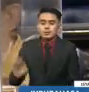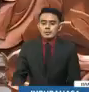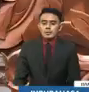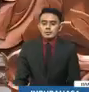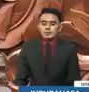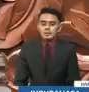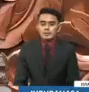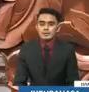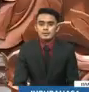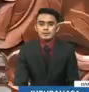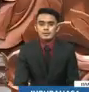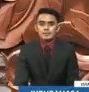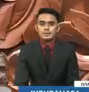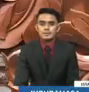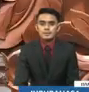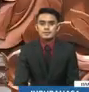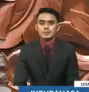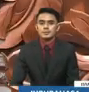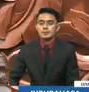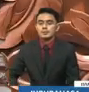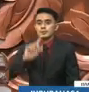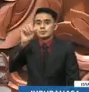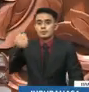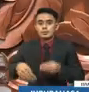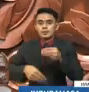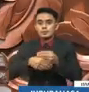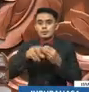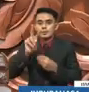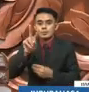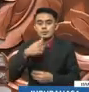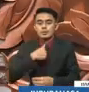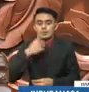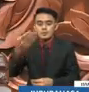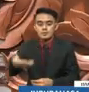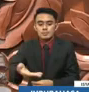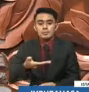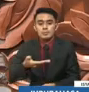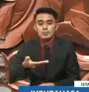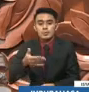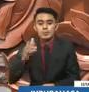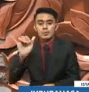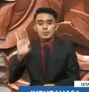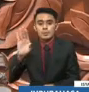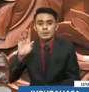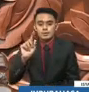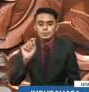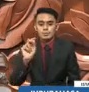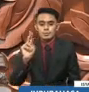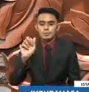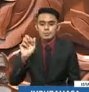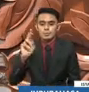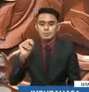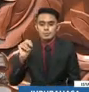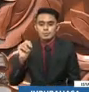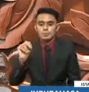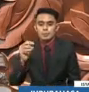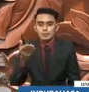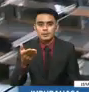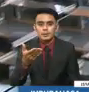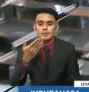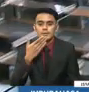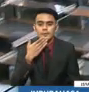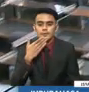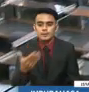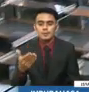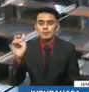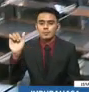Terima kasih Tuan Menteri. Parang Serai. Soalan tambahan kedua saya jemput yang berhormat Tuaran. Terima kasih Tuan